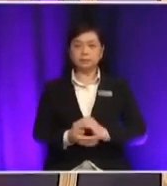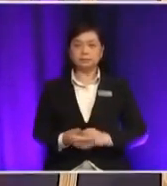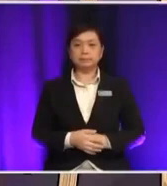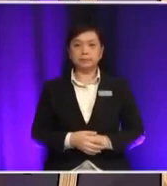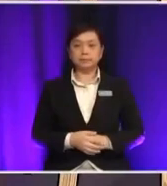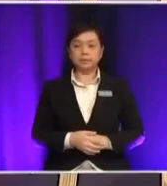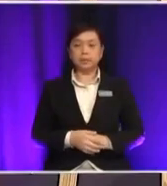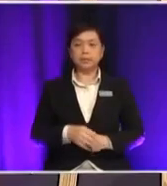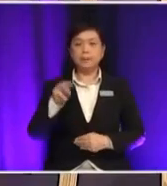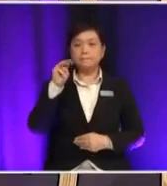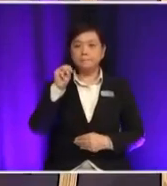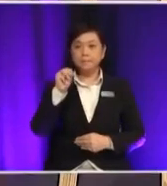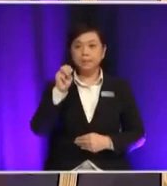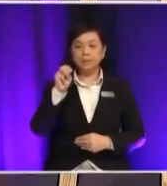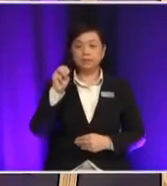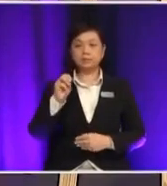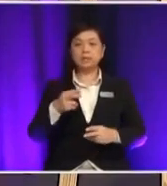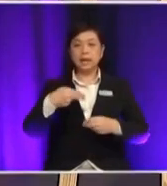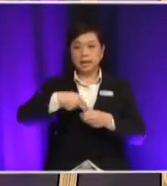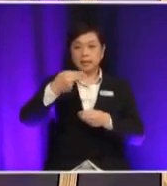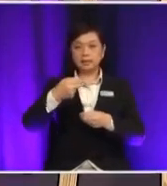4 sel anak mana